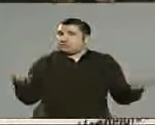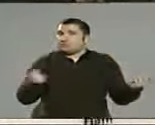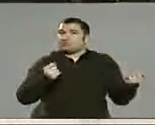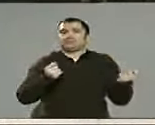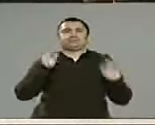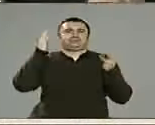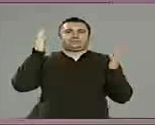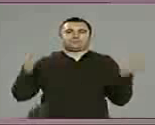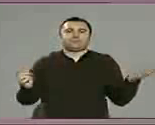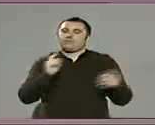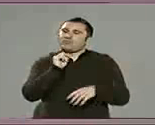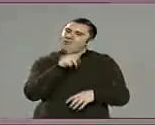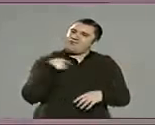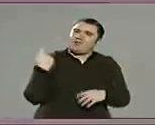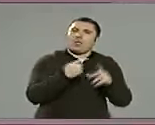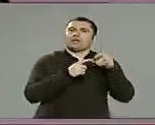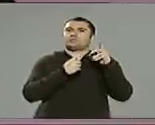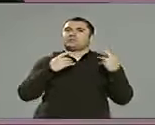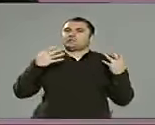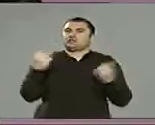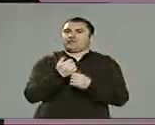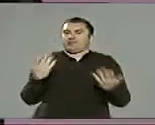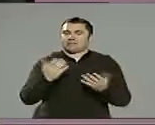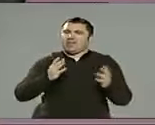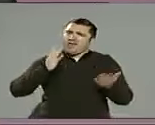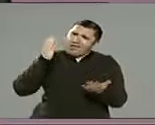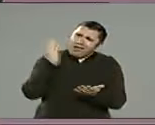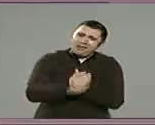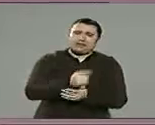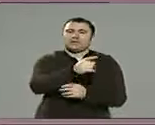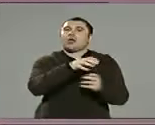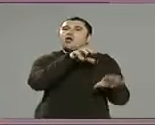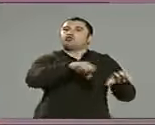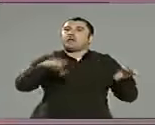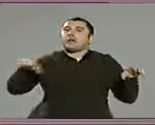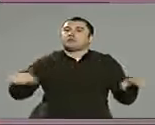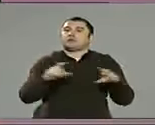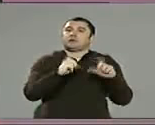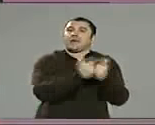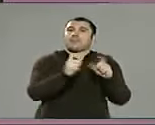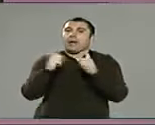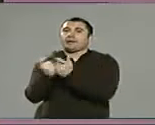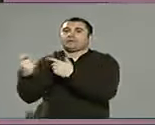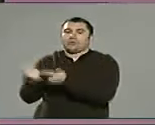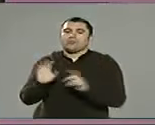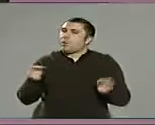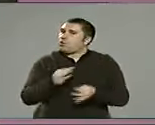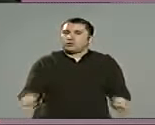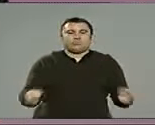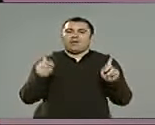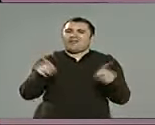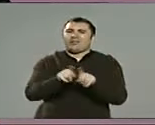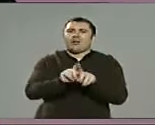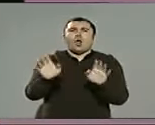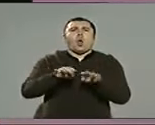es ist unser Erfolg, dass endlich die Städte und Gemeinden von den Kosten der Grundsicherung im Alter befreit werden. Mehr als